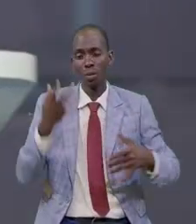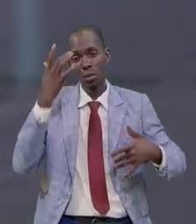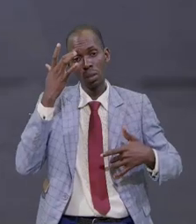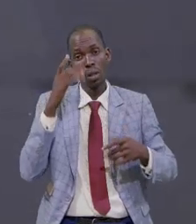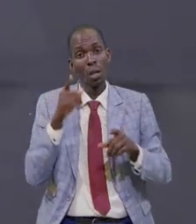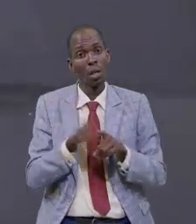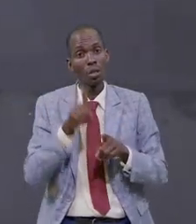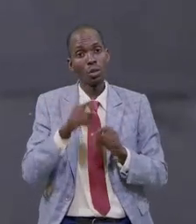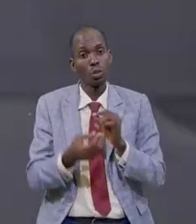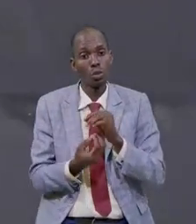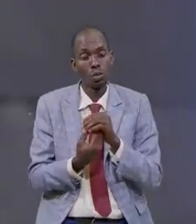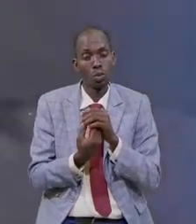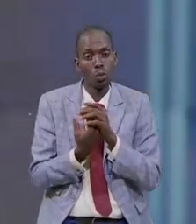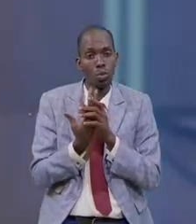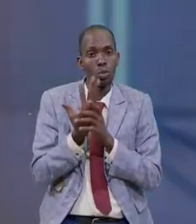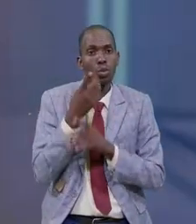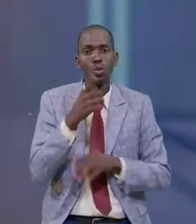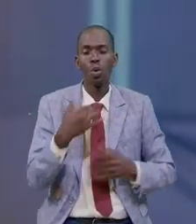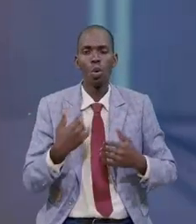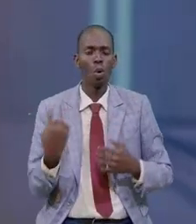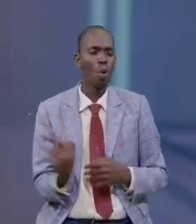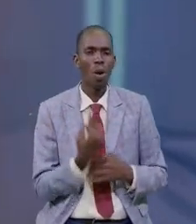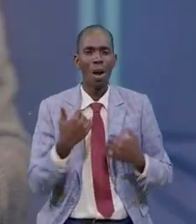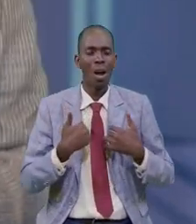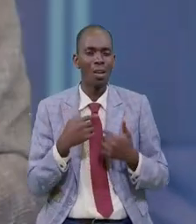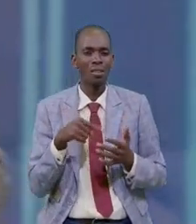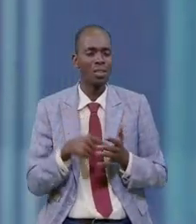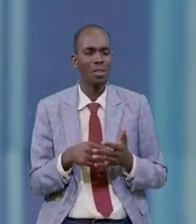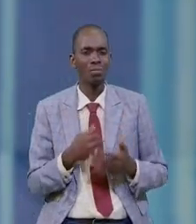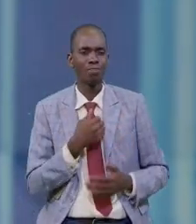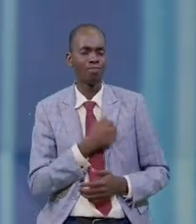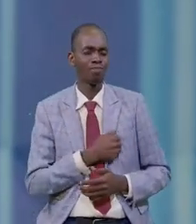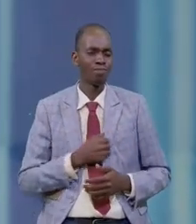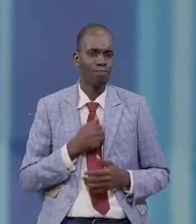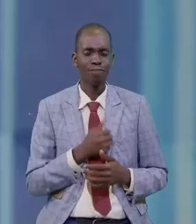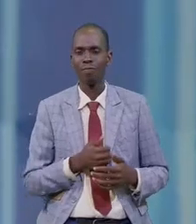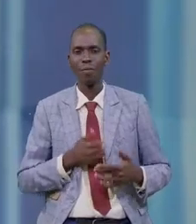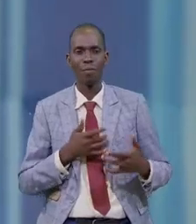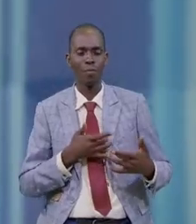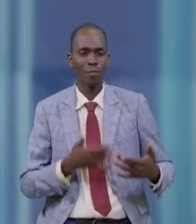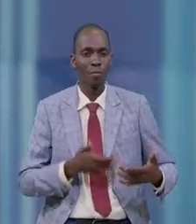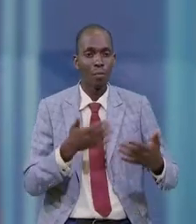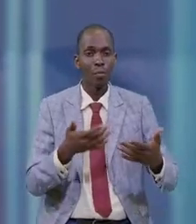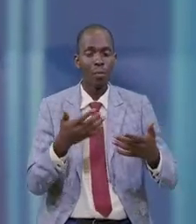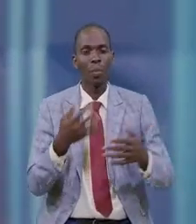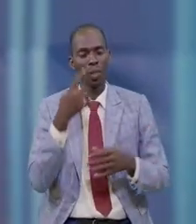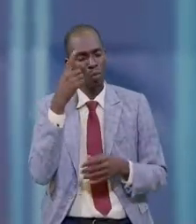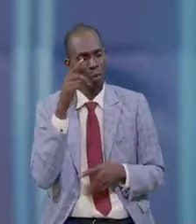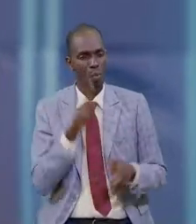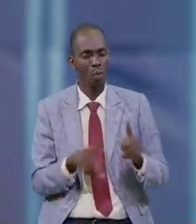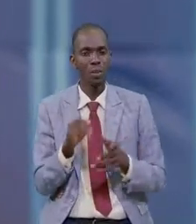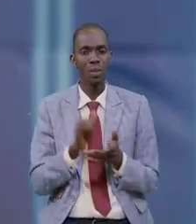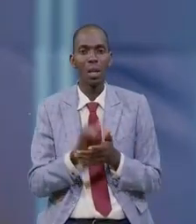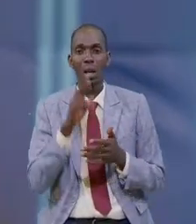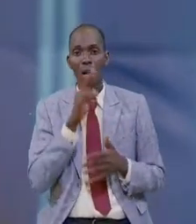tu continues dans la vie tu as toujours cette pitié tu as toujours cette compassion cette miséricorde cela te montre